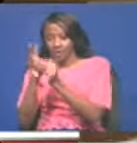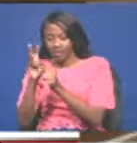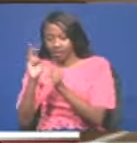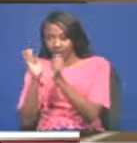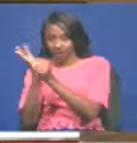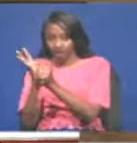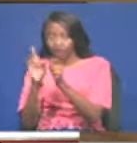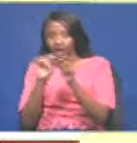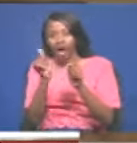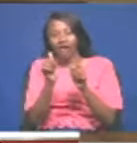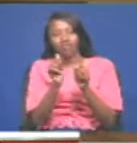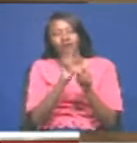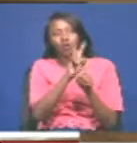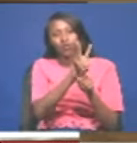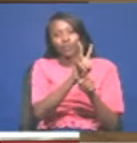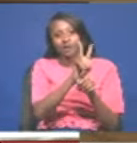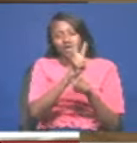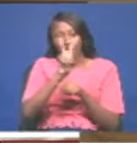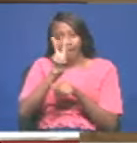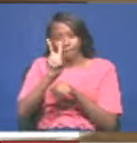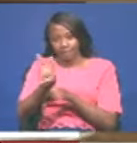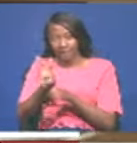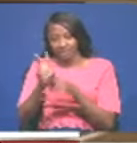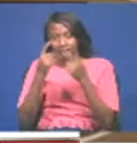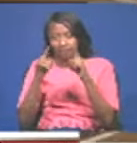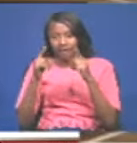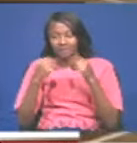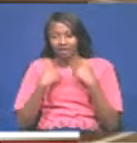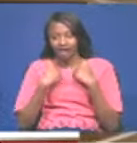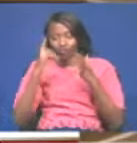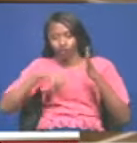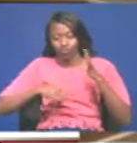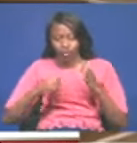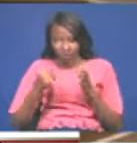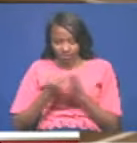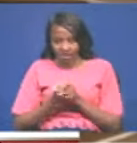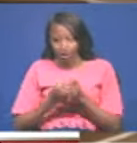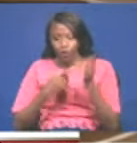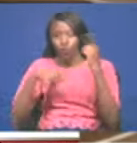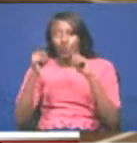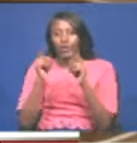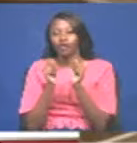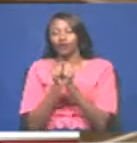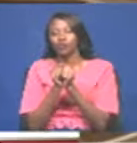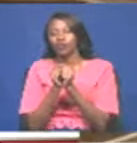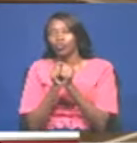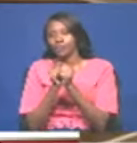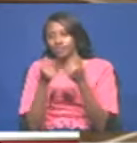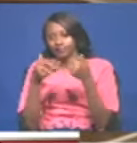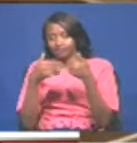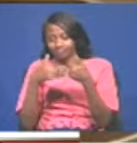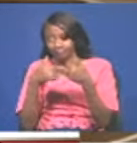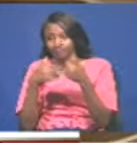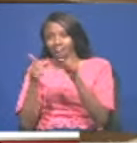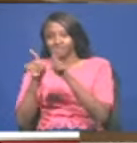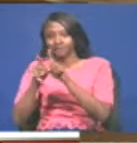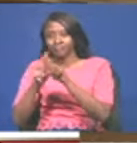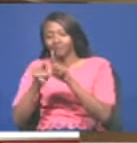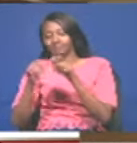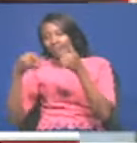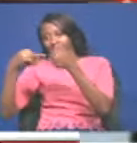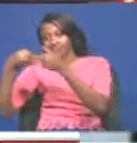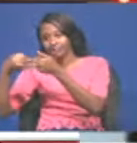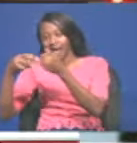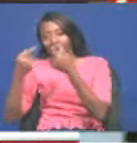ya mwisho, KPA ilifanya mashambulizi na kushinda kwa alama 19-8. KPA itacheza mechi yao ya mwisho